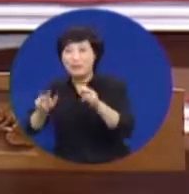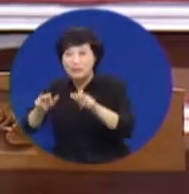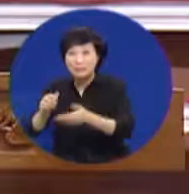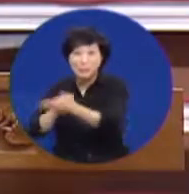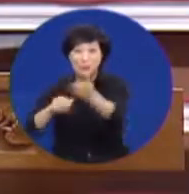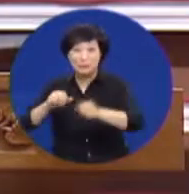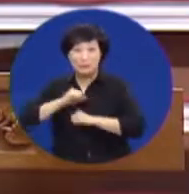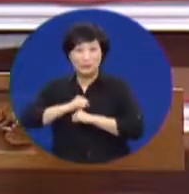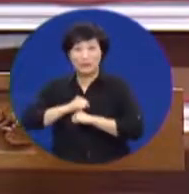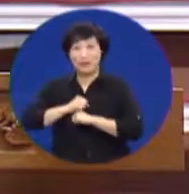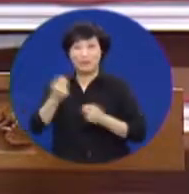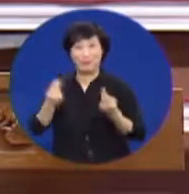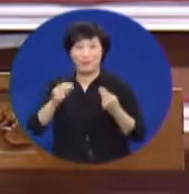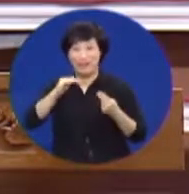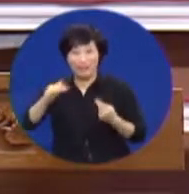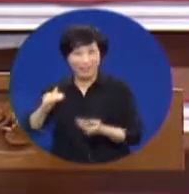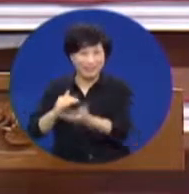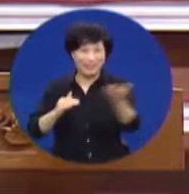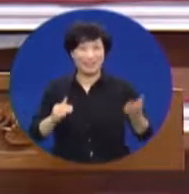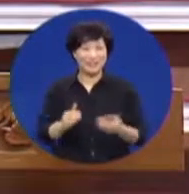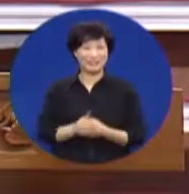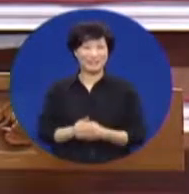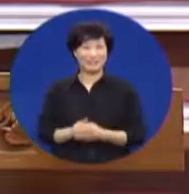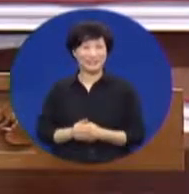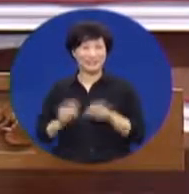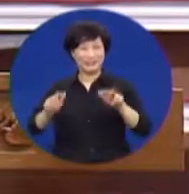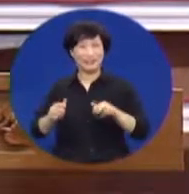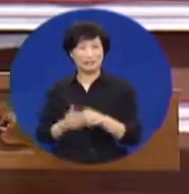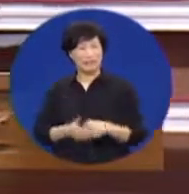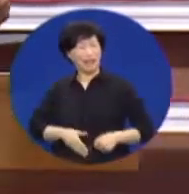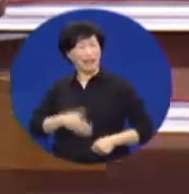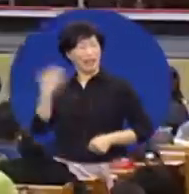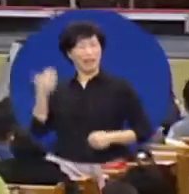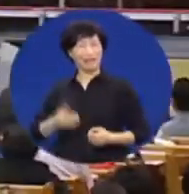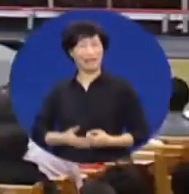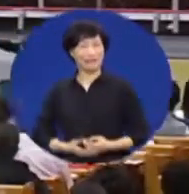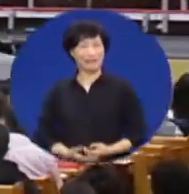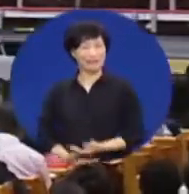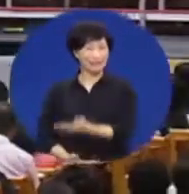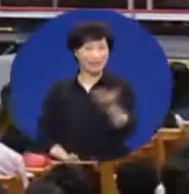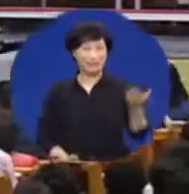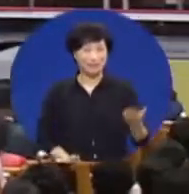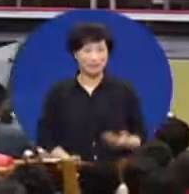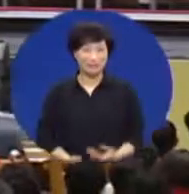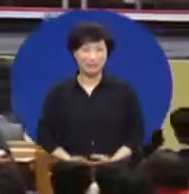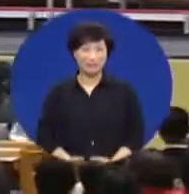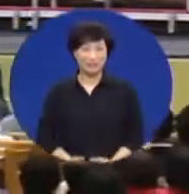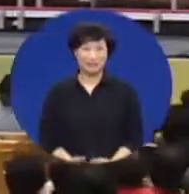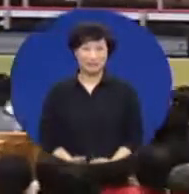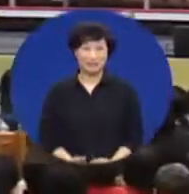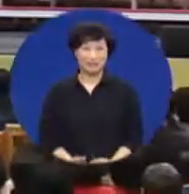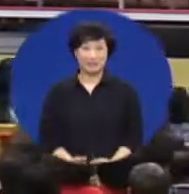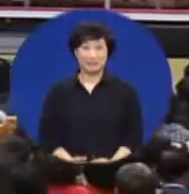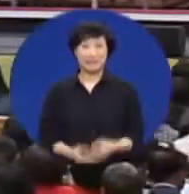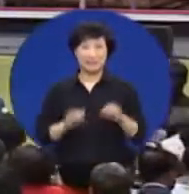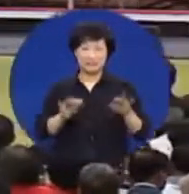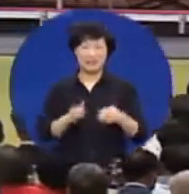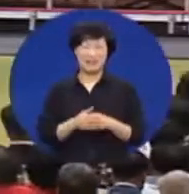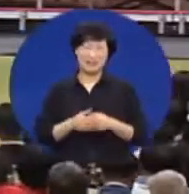아니라 그냥 장기 두는 거요. 장기 두는 거. 지금 훈련은 훈련이 아닙니다.